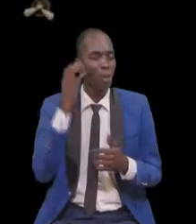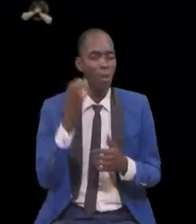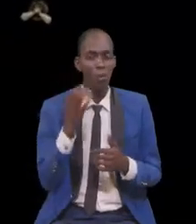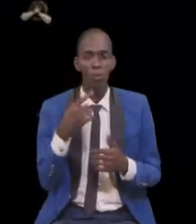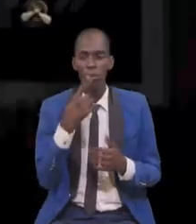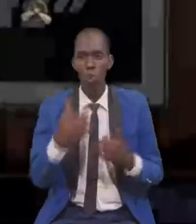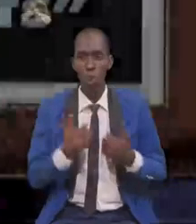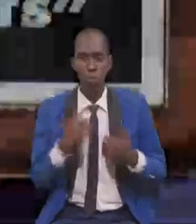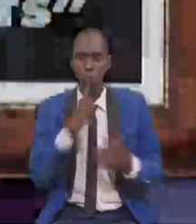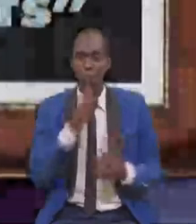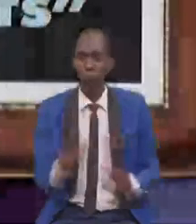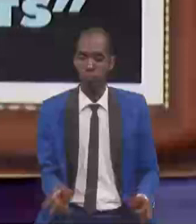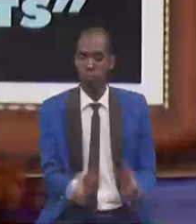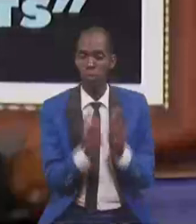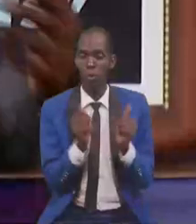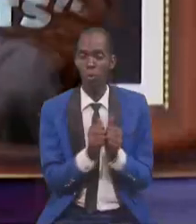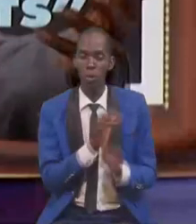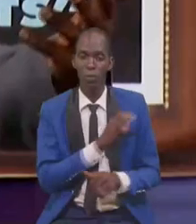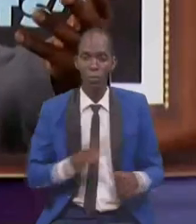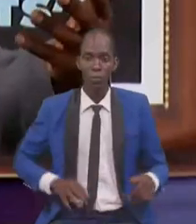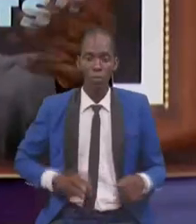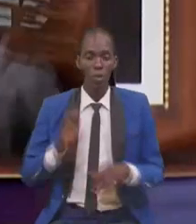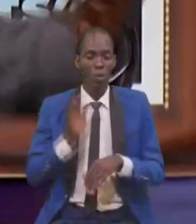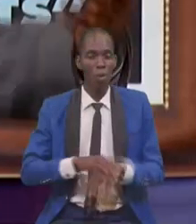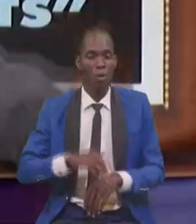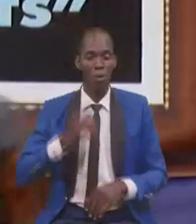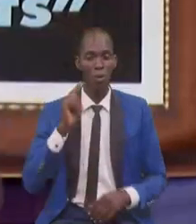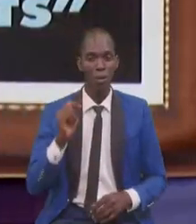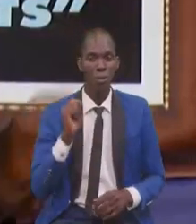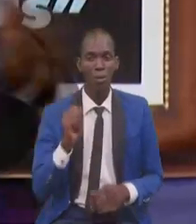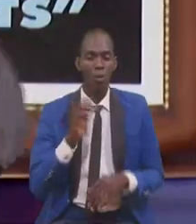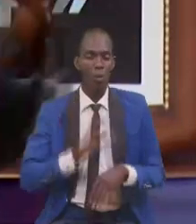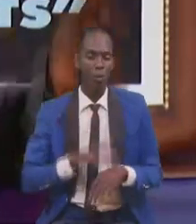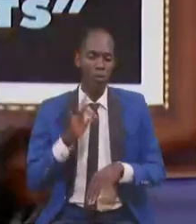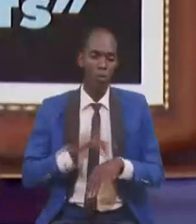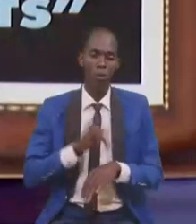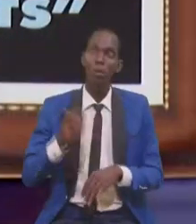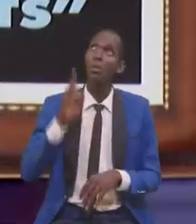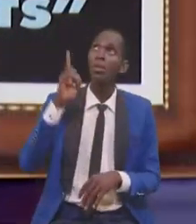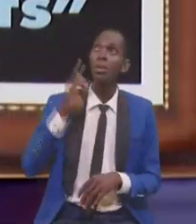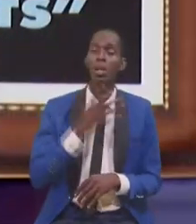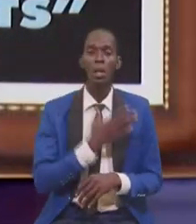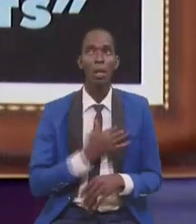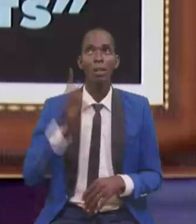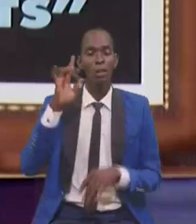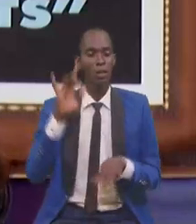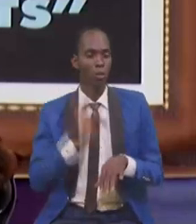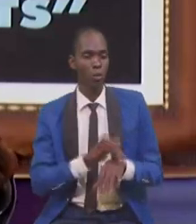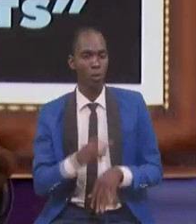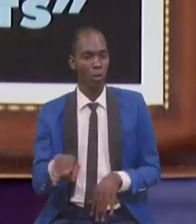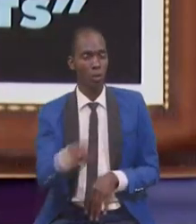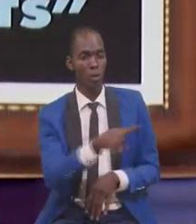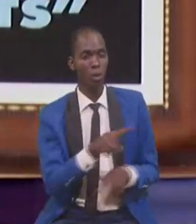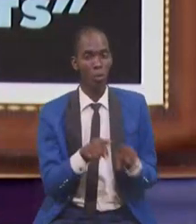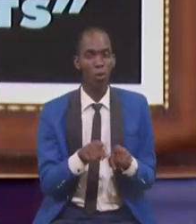ont une rencontre réelle avec le Seigneur ont témoigné. Alors ceux qui l'ont touché et que